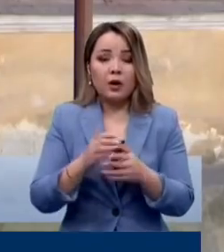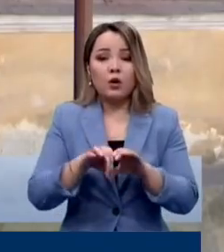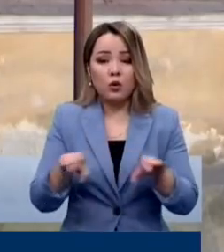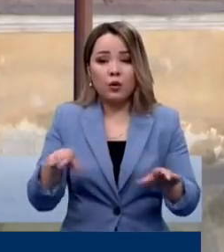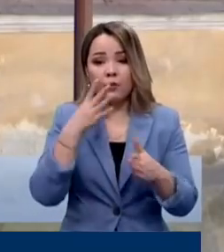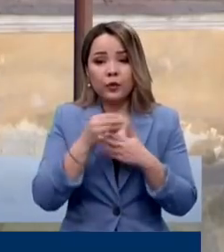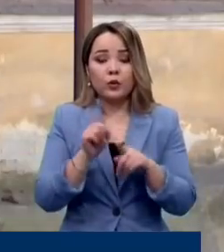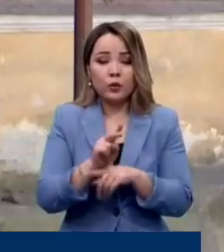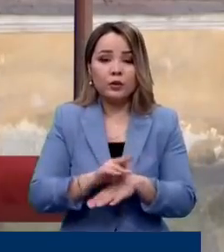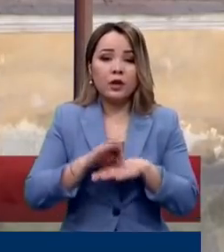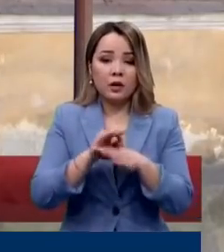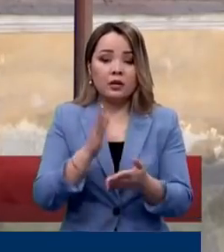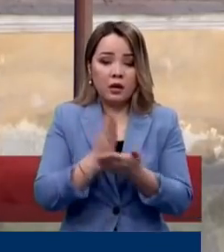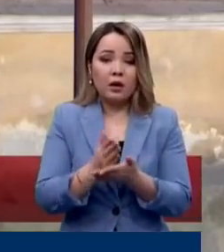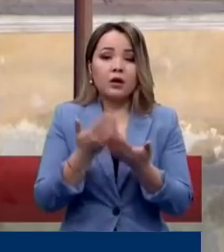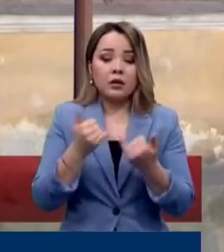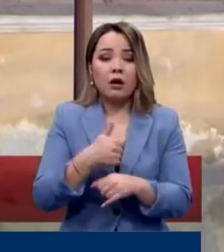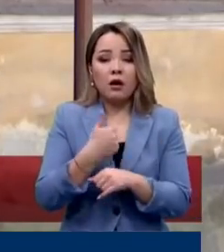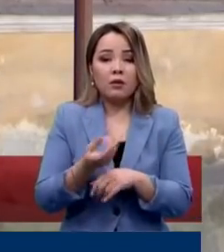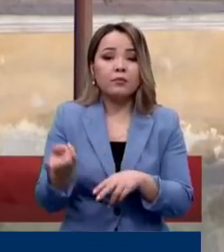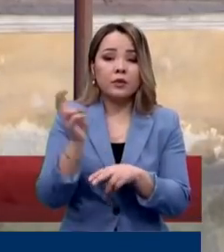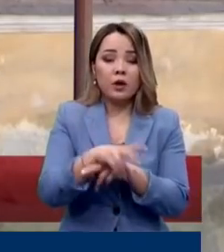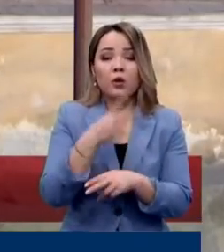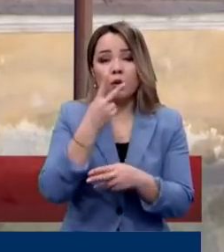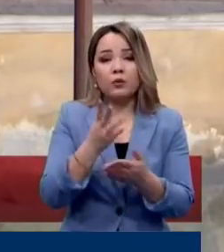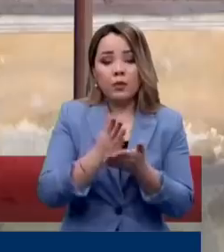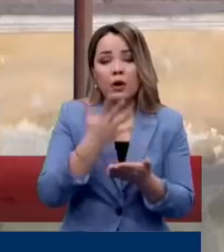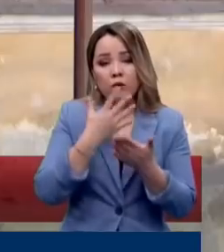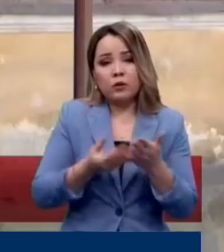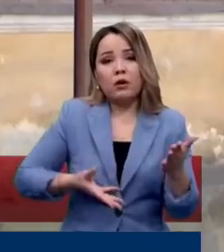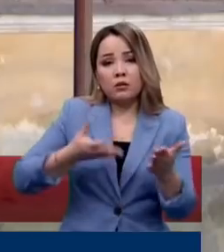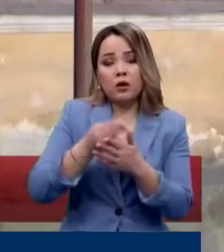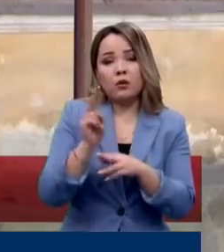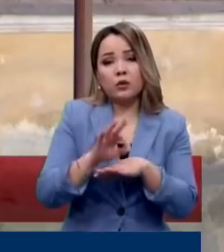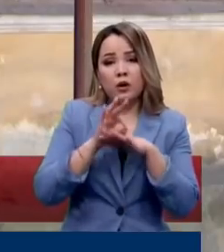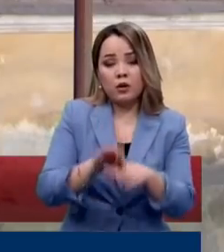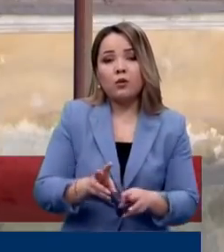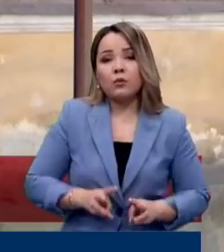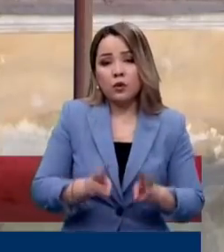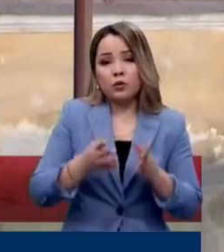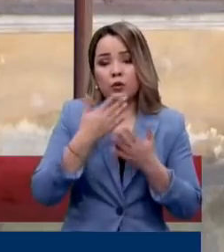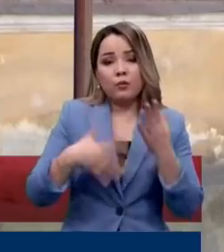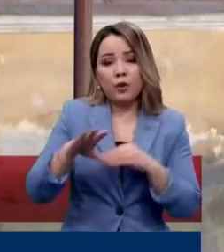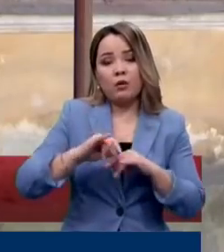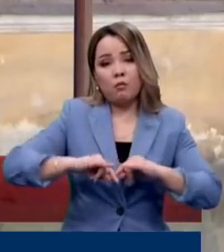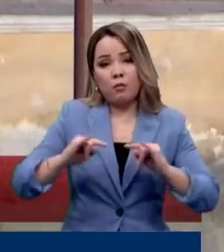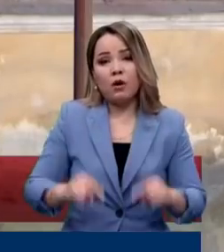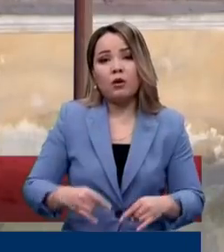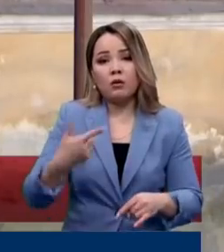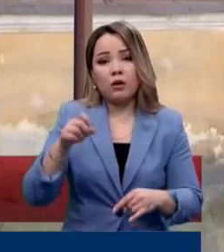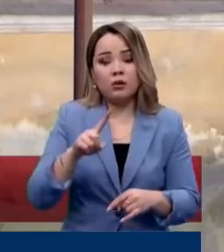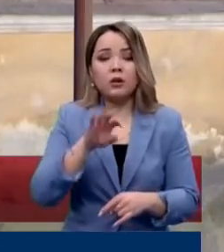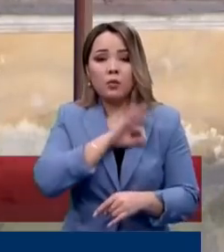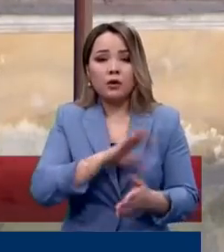дейін өз ақшамызға ауыстырдық. Әкімдік келіп көріп кеткен болатын. Көгілдір отын атымен жоқ. Барлығы балон пайдаланады. Ол қауіпті